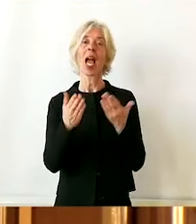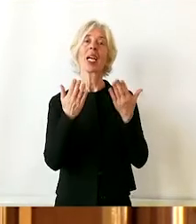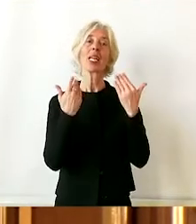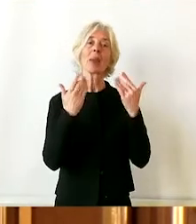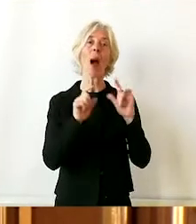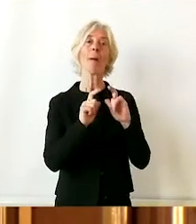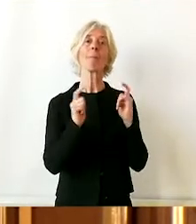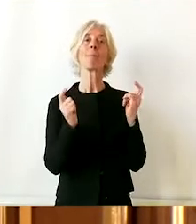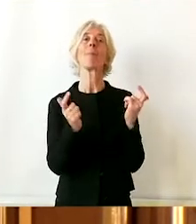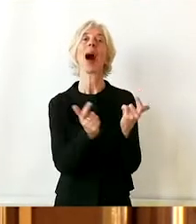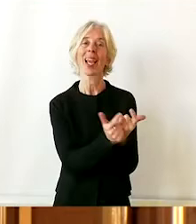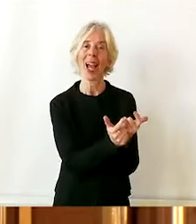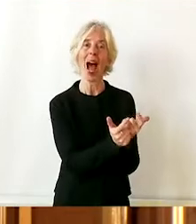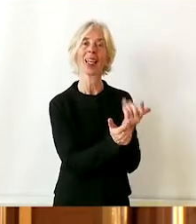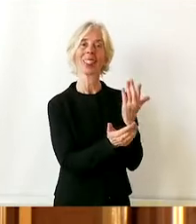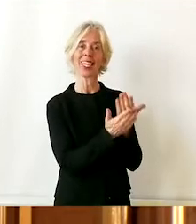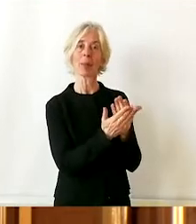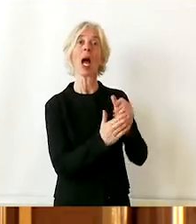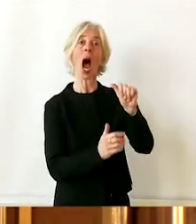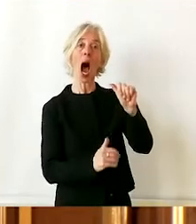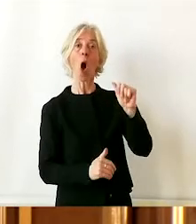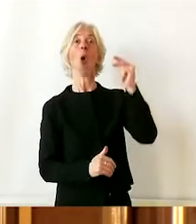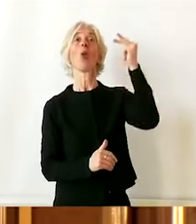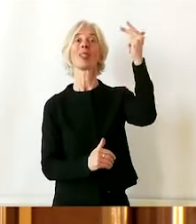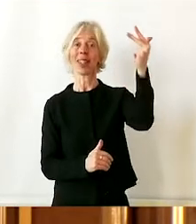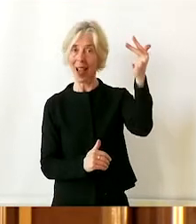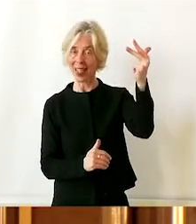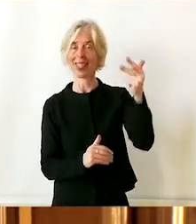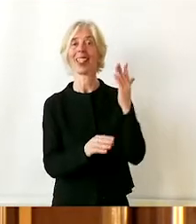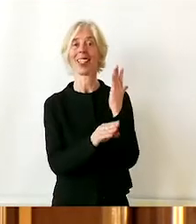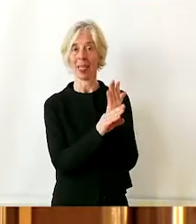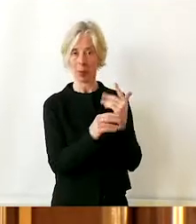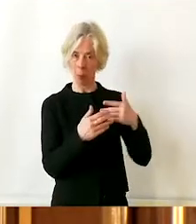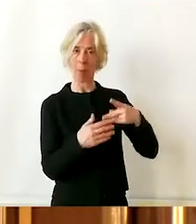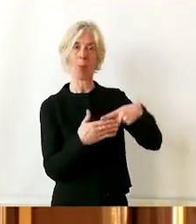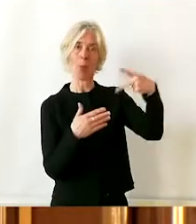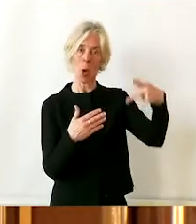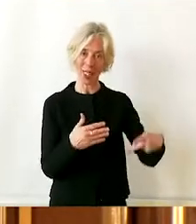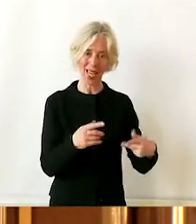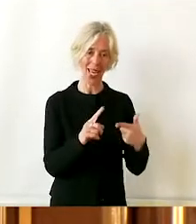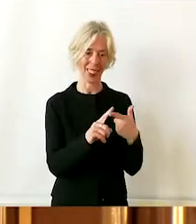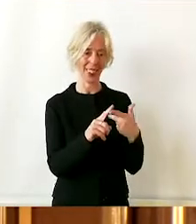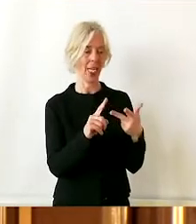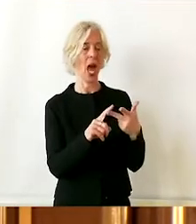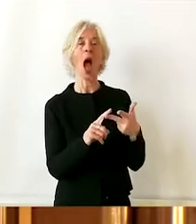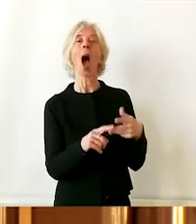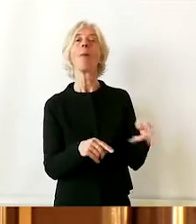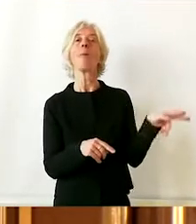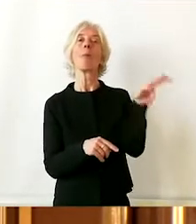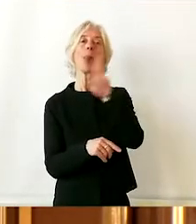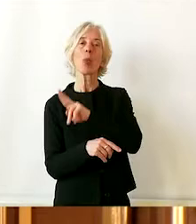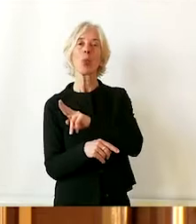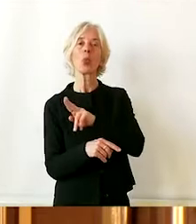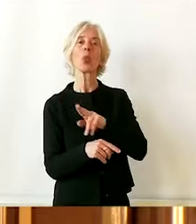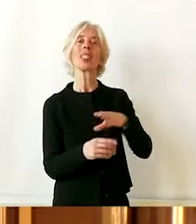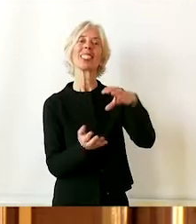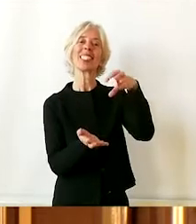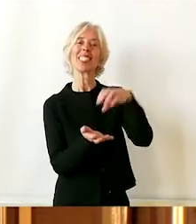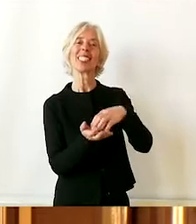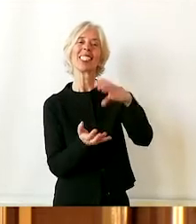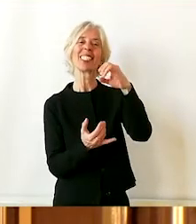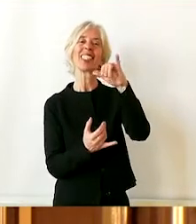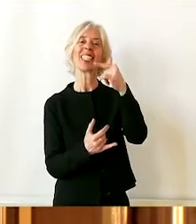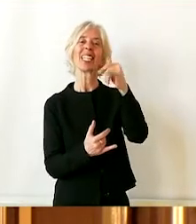hoch 3. Es ist die Initiative A hoch 3 klimaneutral. Es ist Blue City Augsburg, das sehen Sie auch hier auf den